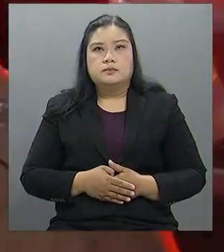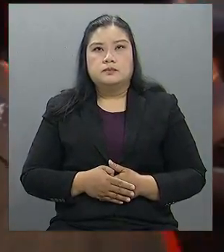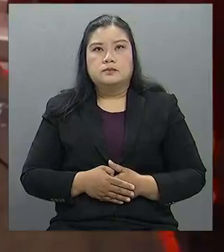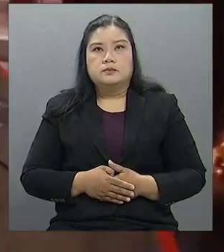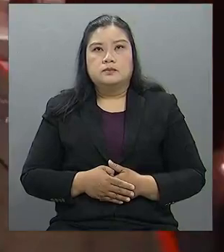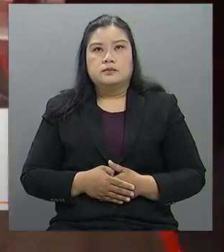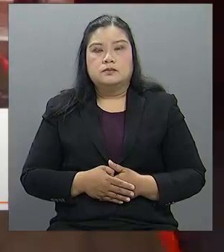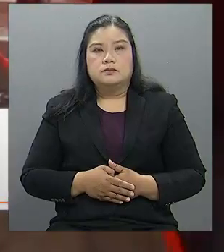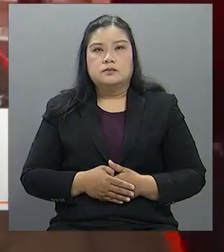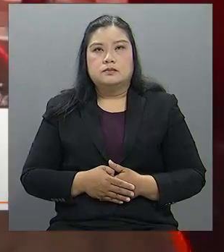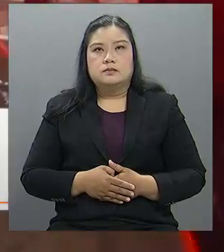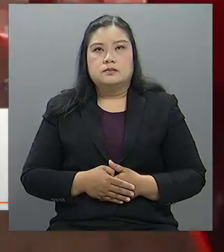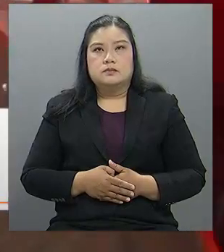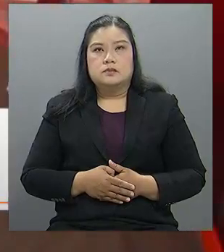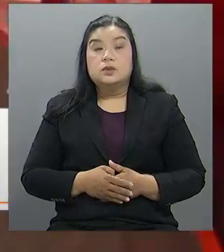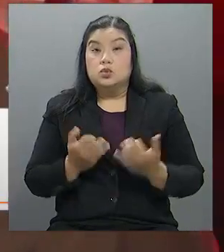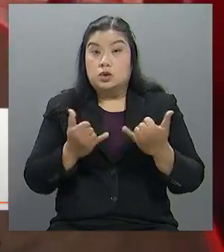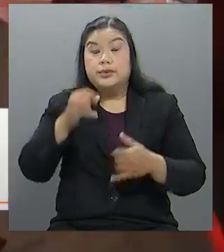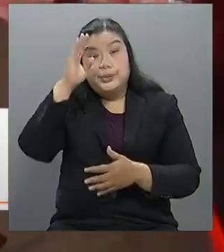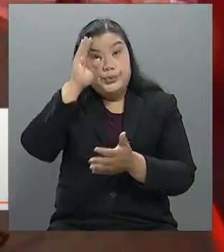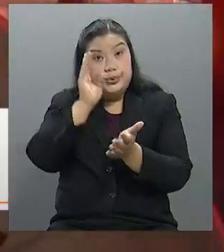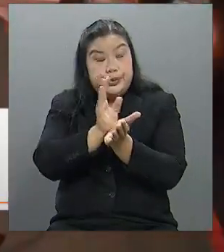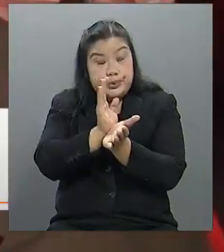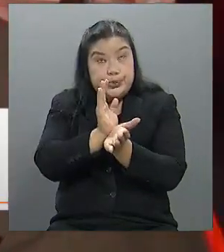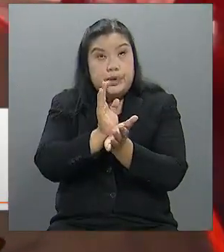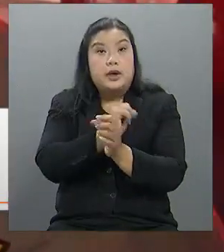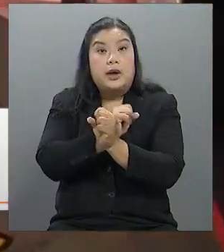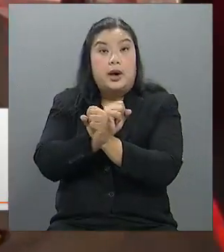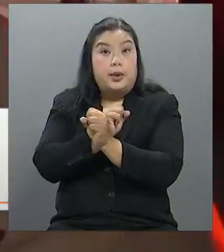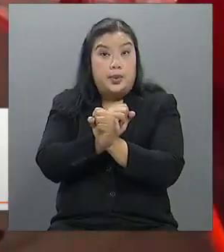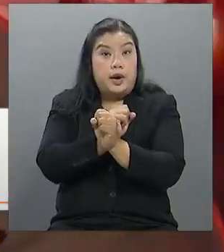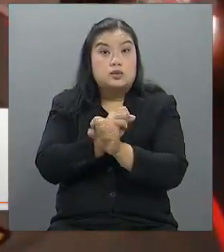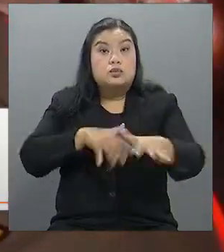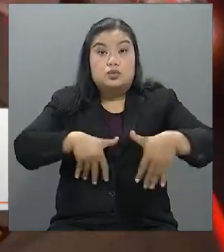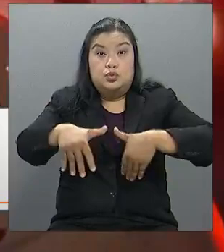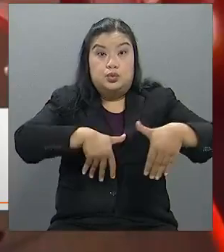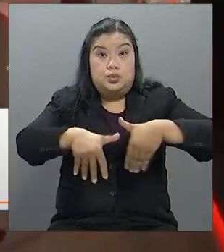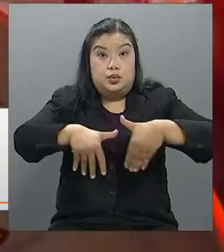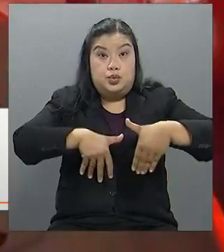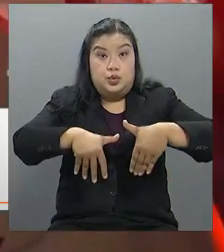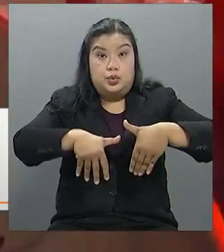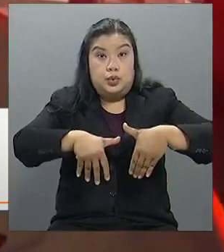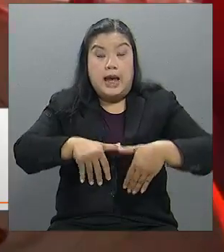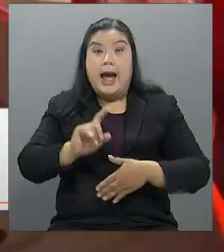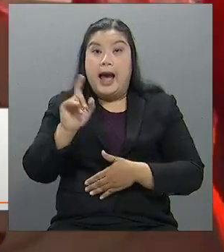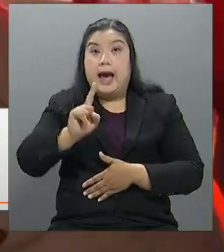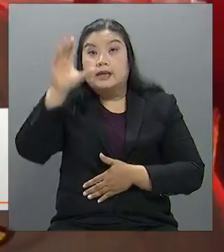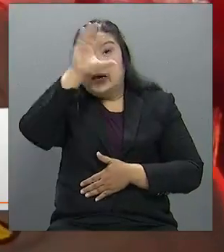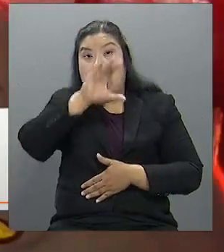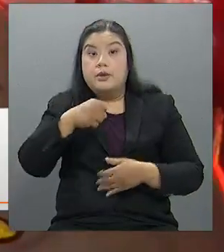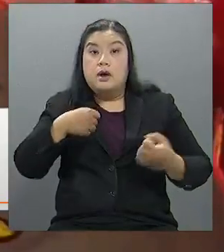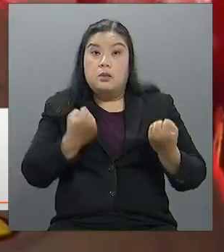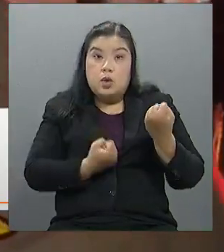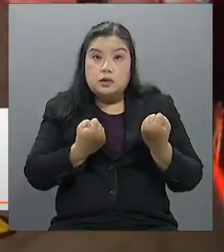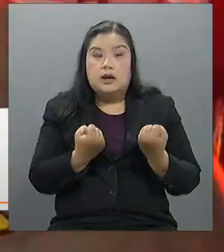าตรการในการป้องกันภัยให้กับประชาชนดูแลประชาชนที่ออกไปเที่ยวแล้วก็กลับนะครับบน